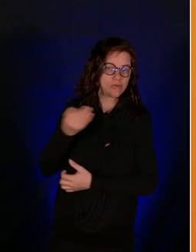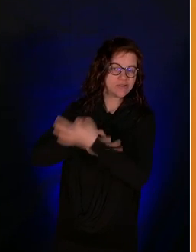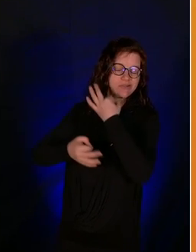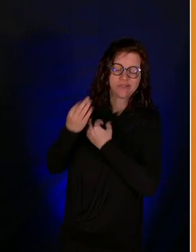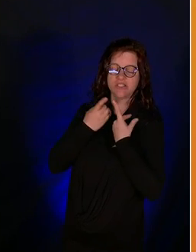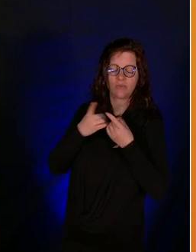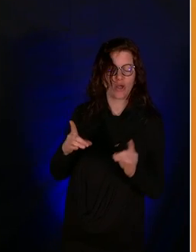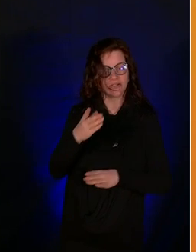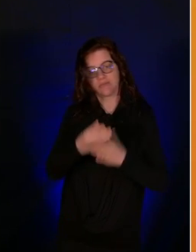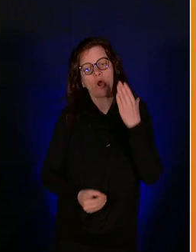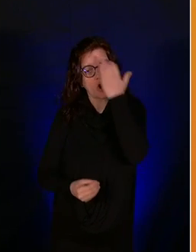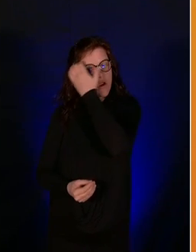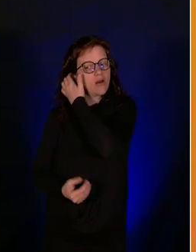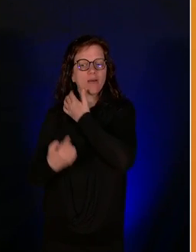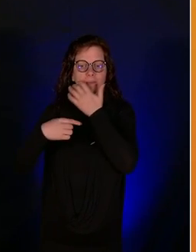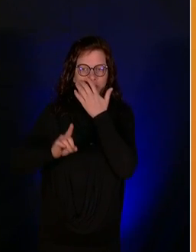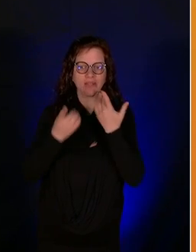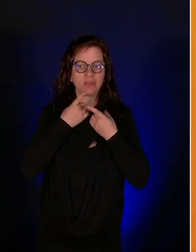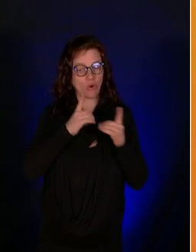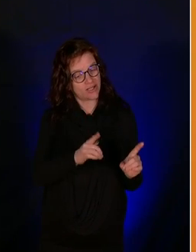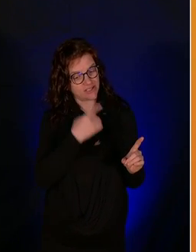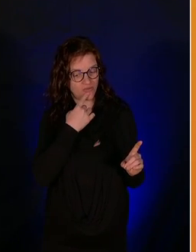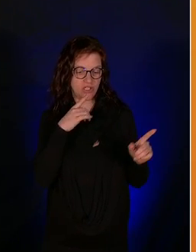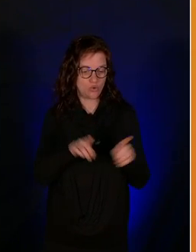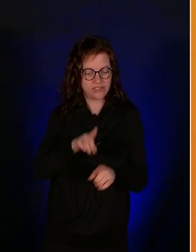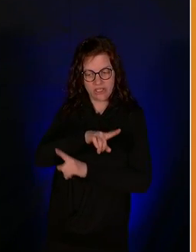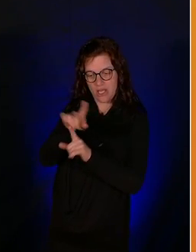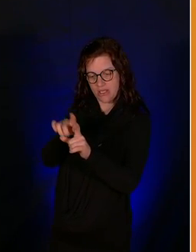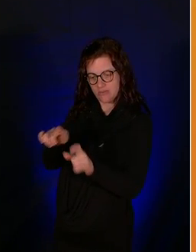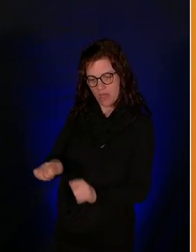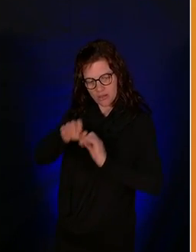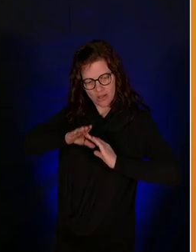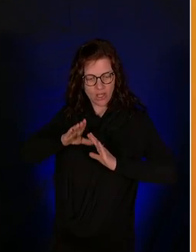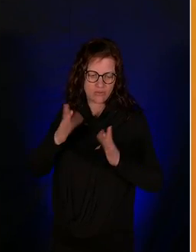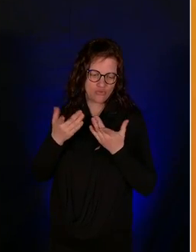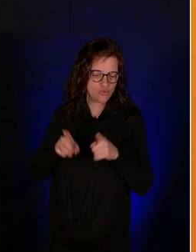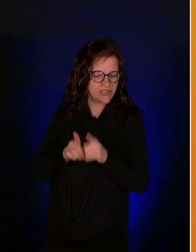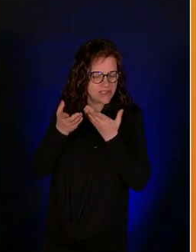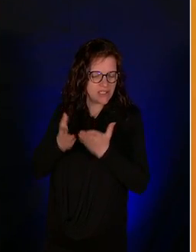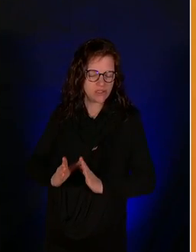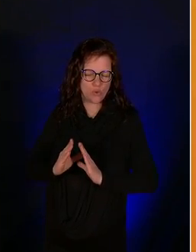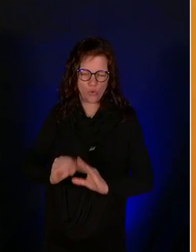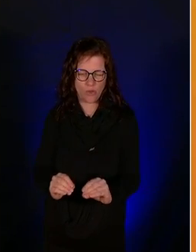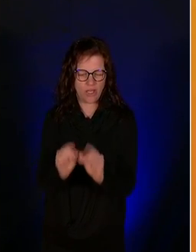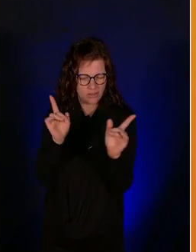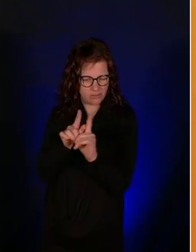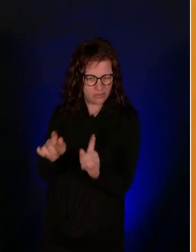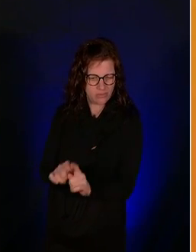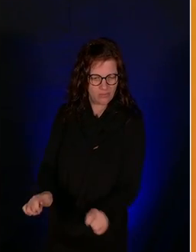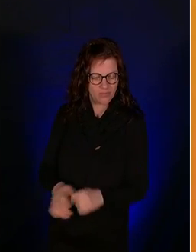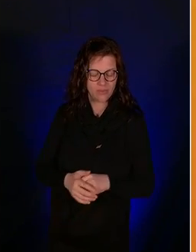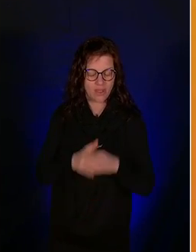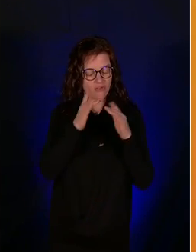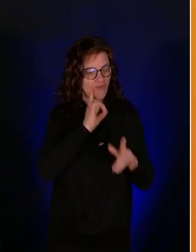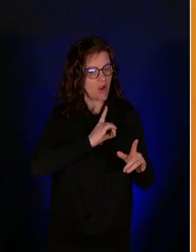la démocratie, c'est aussi de respecter et mettre en œuvre les décisions. L'égalité femmes-hommes, la question de la